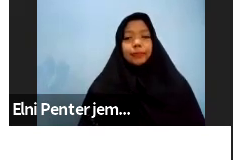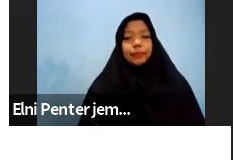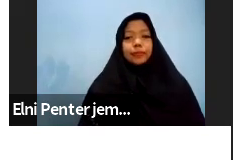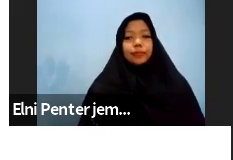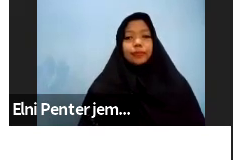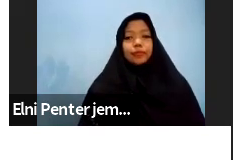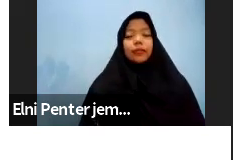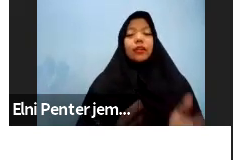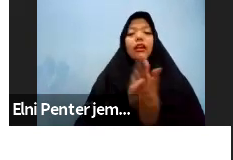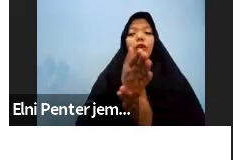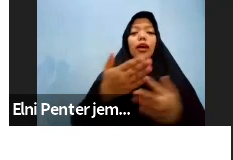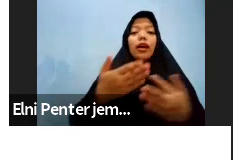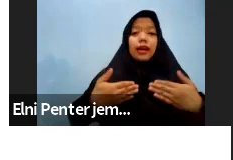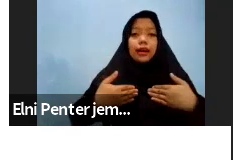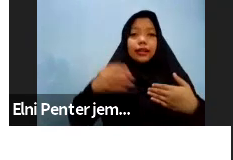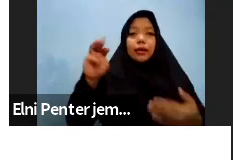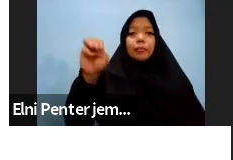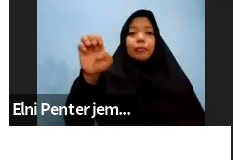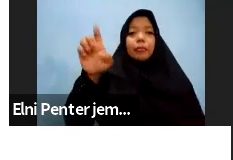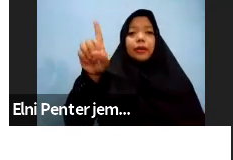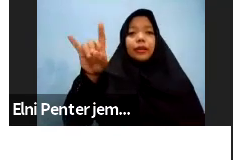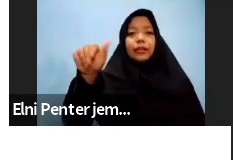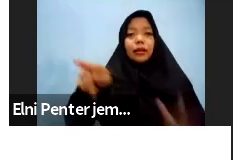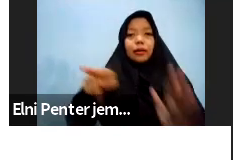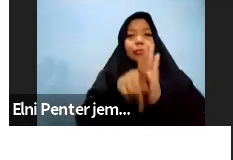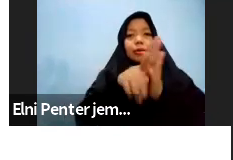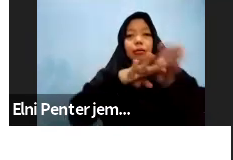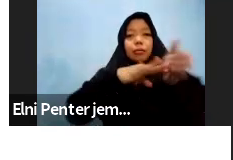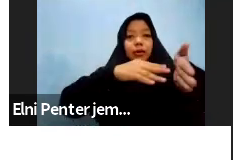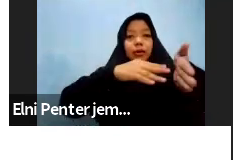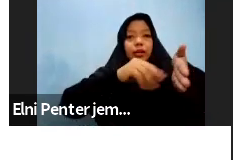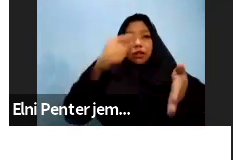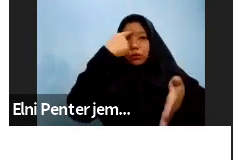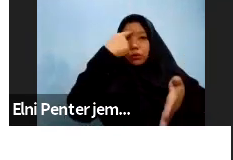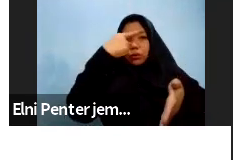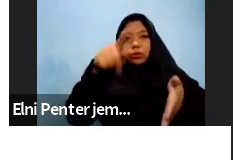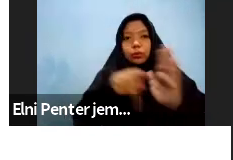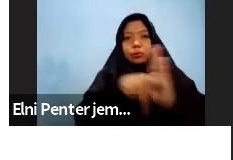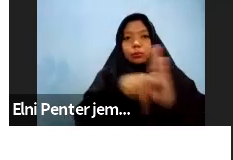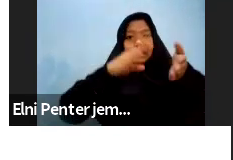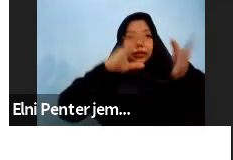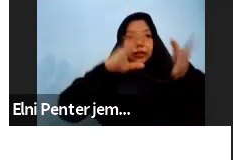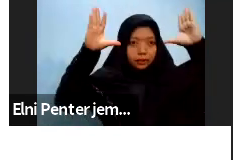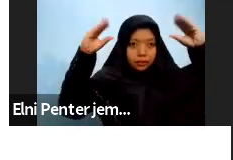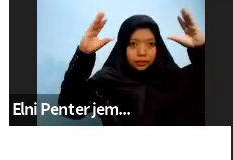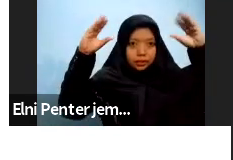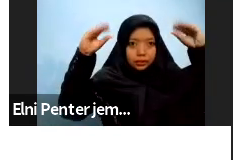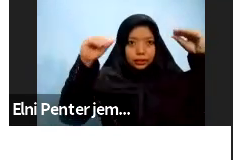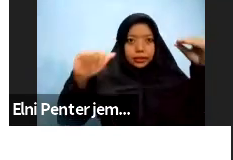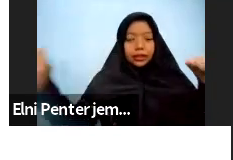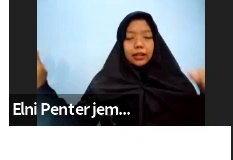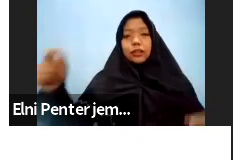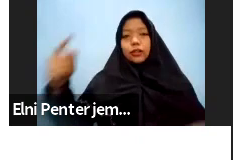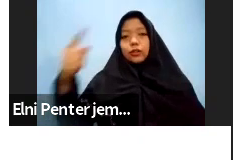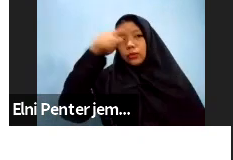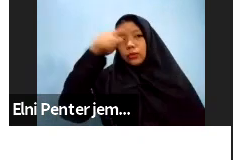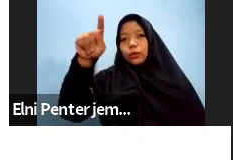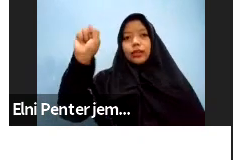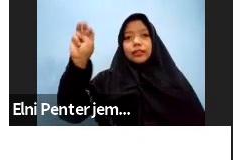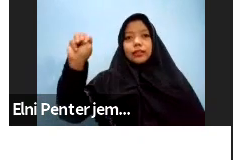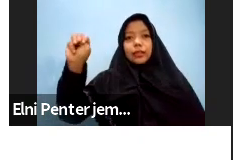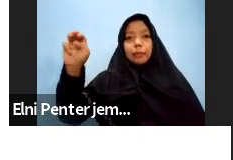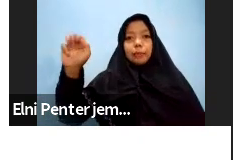ada juga media audio pembelajaran untuk jenjang pendidikan kalau yang tadi ini untuk tunanetra ini pendidikan SMA ada setara